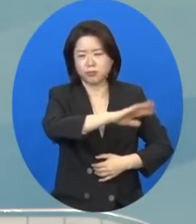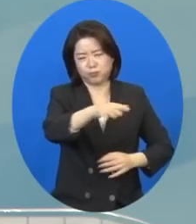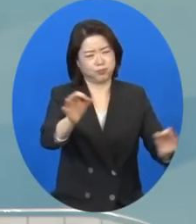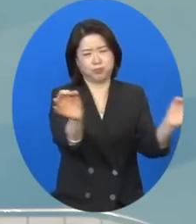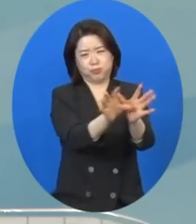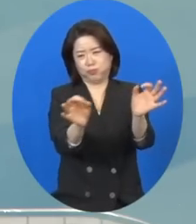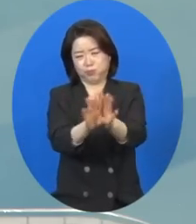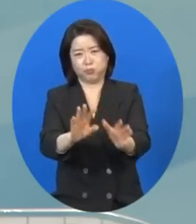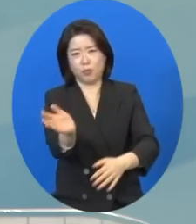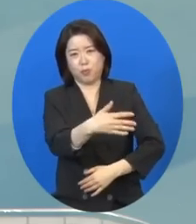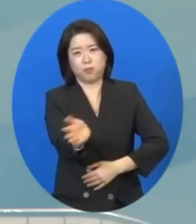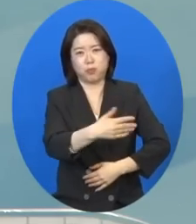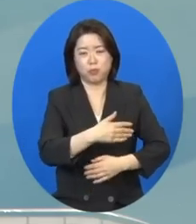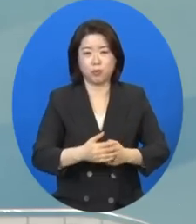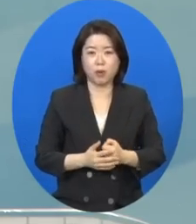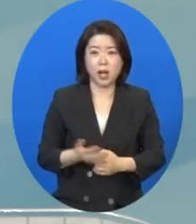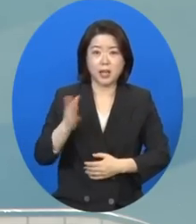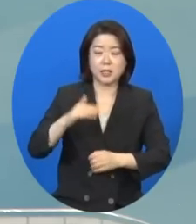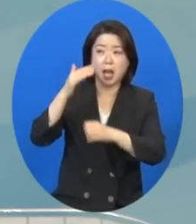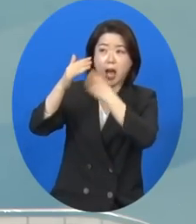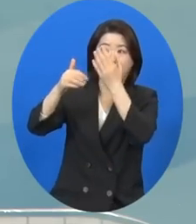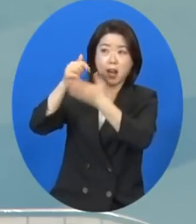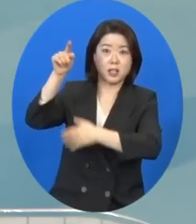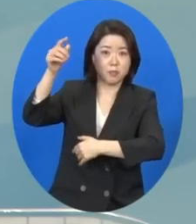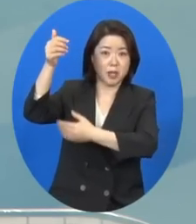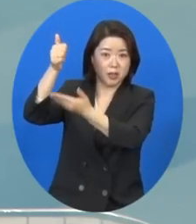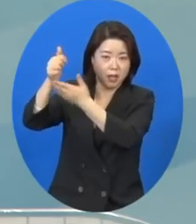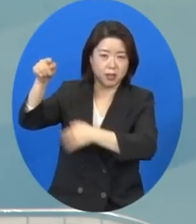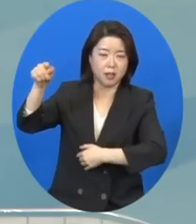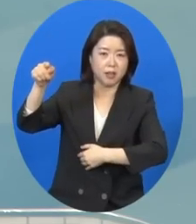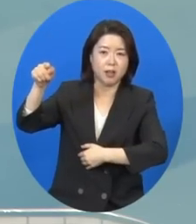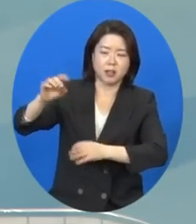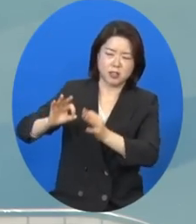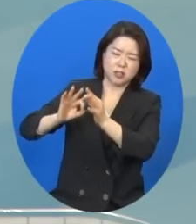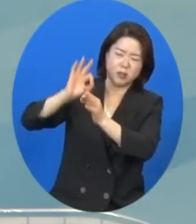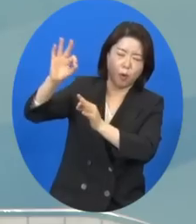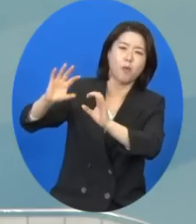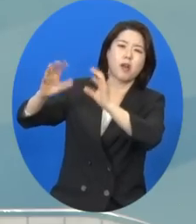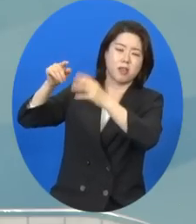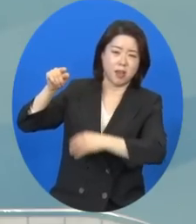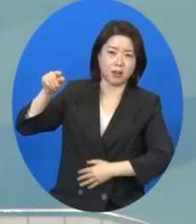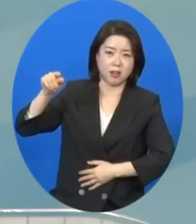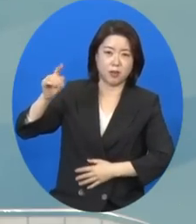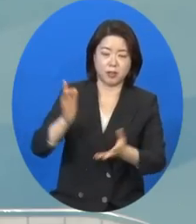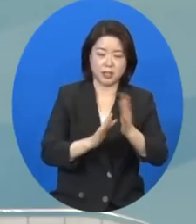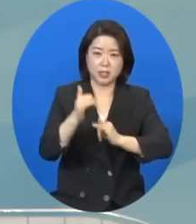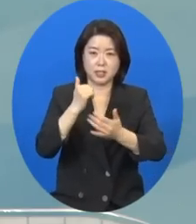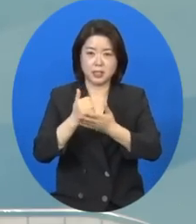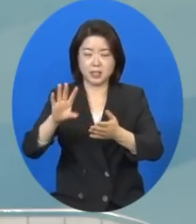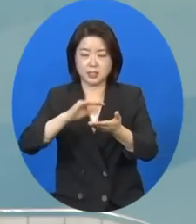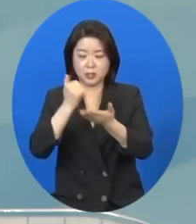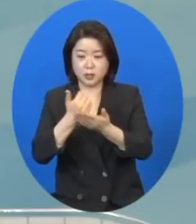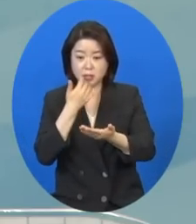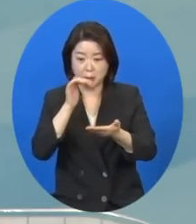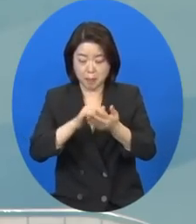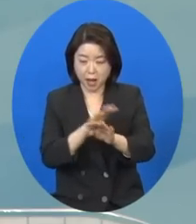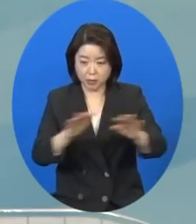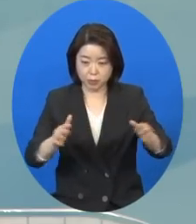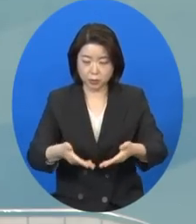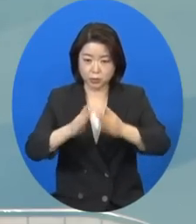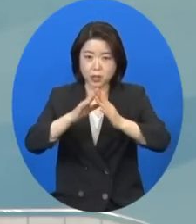사라졌습니다 그런데 하나님과 그분의 나라는 영원하다는 것이죠 예수 그리스도를 반석을 세워진 교회는